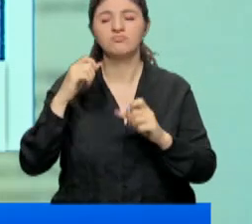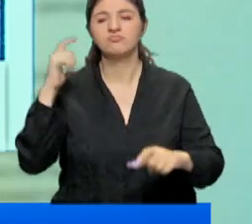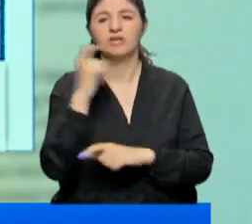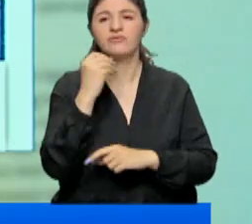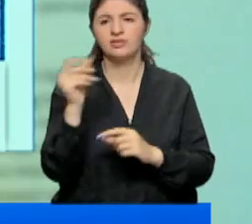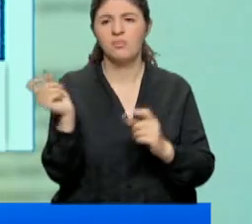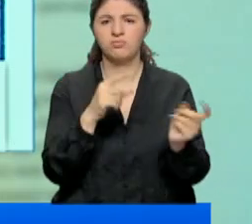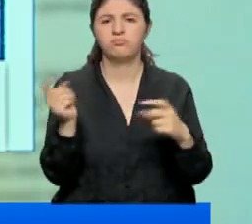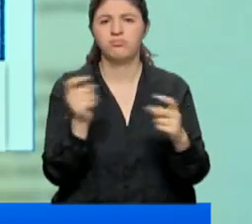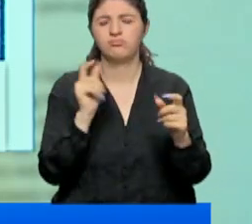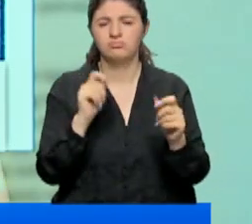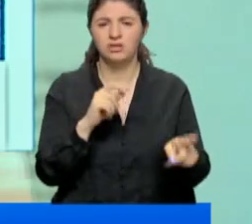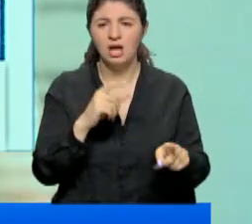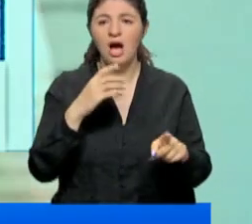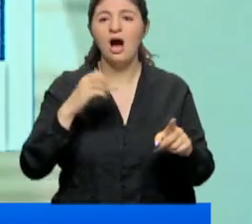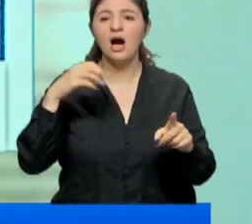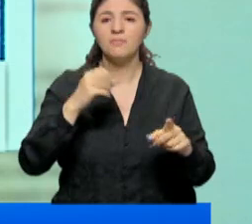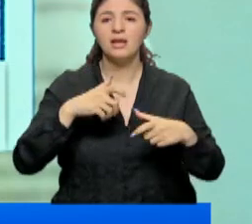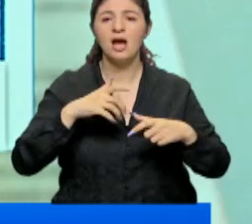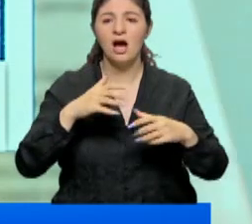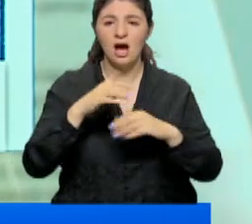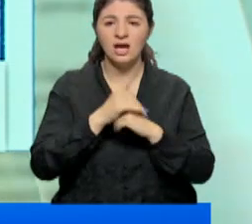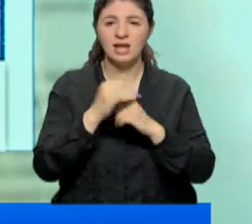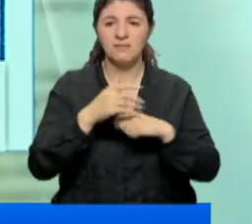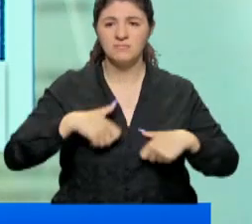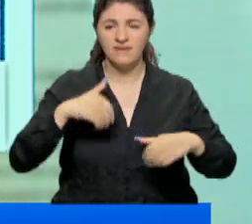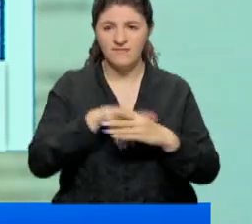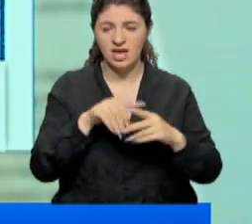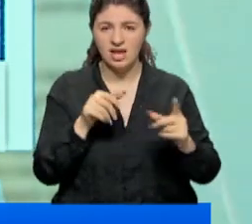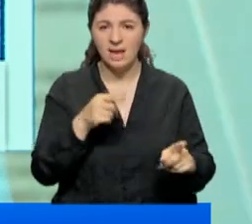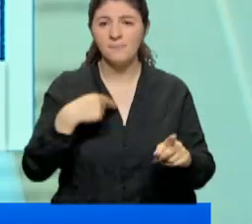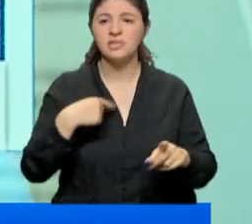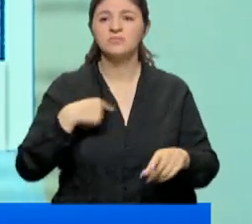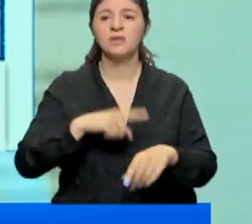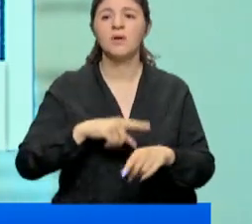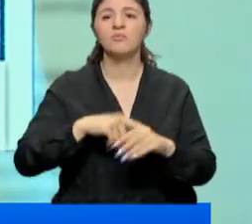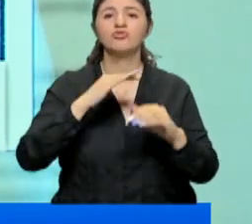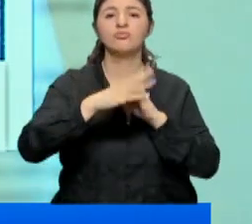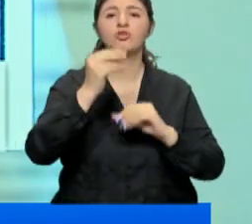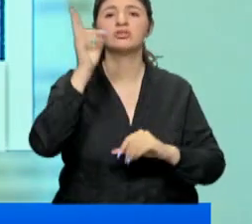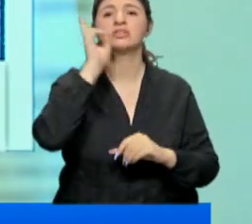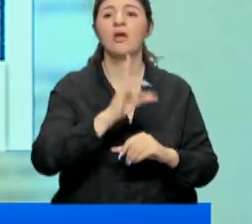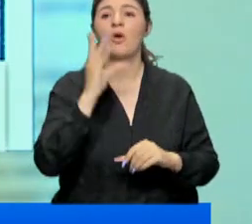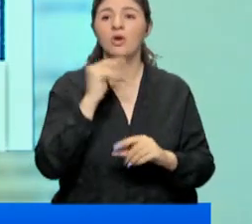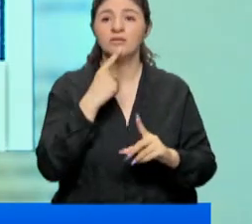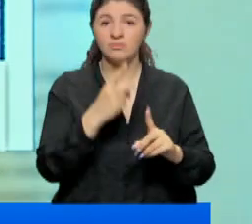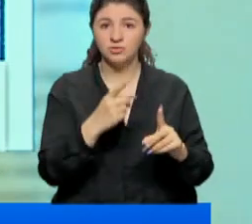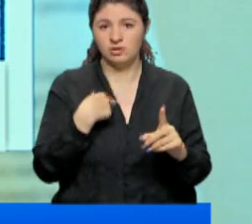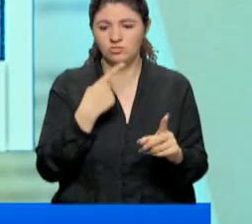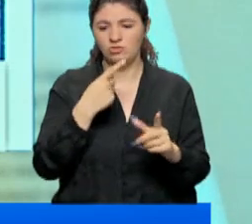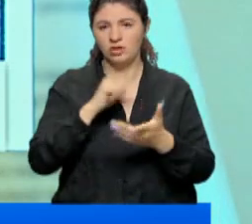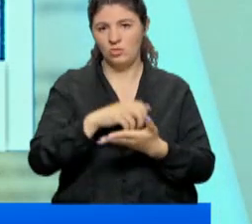atışması bi AKP Antalya milletvekili Kemal Çelik O bizim dönemde hak zenginleştirilmiş sözcü'den